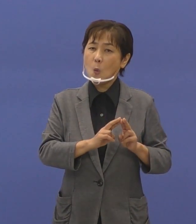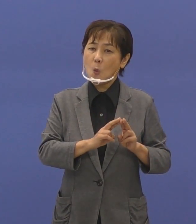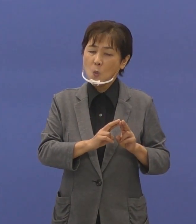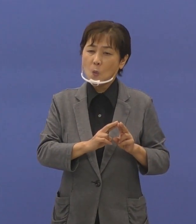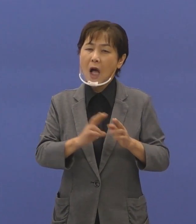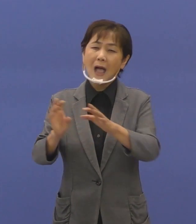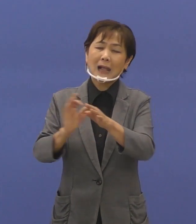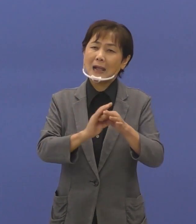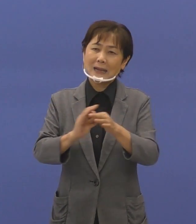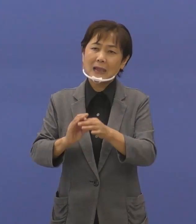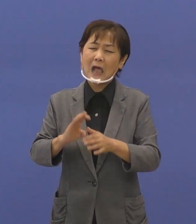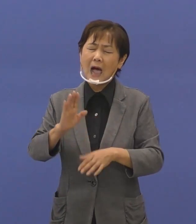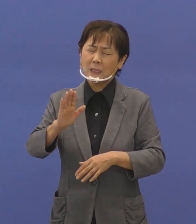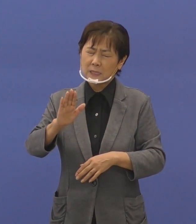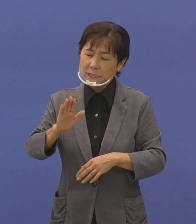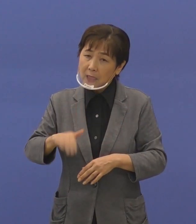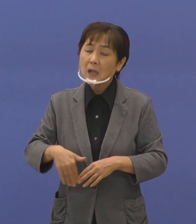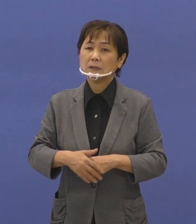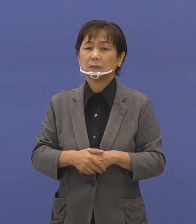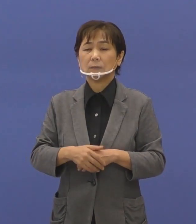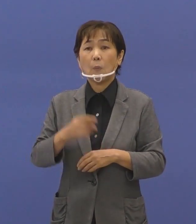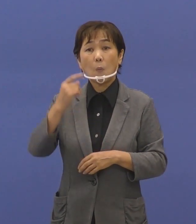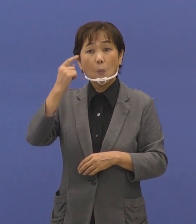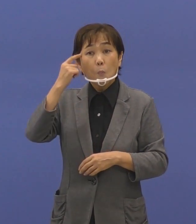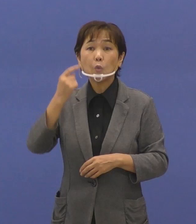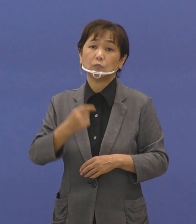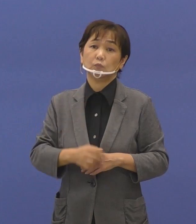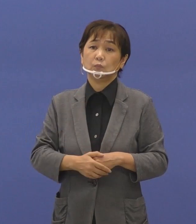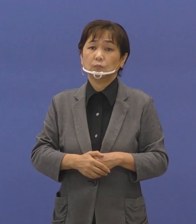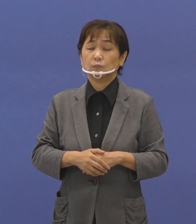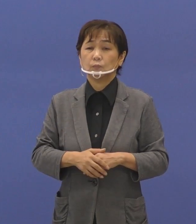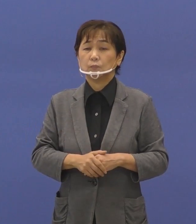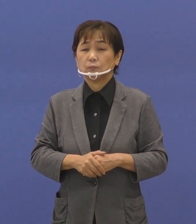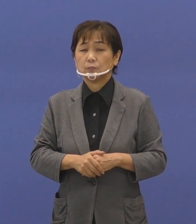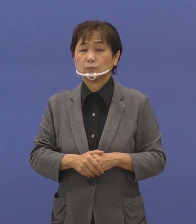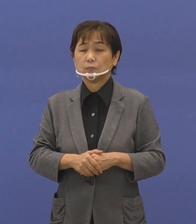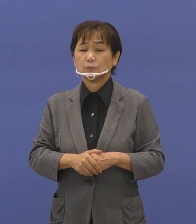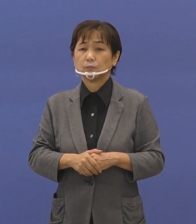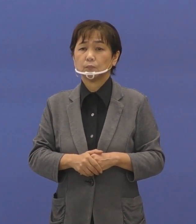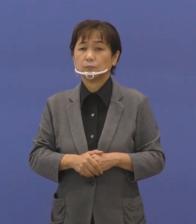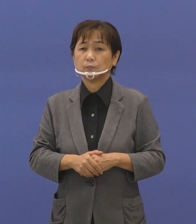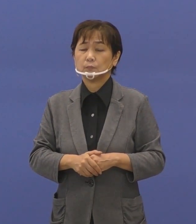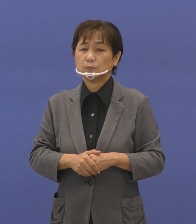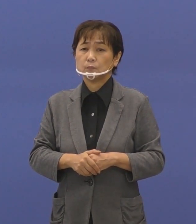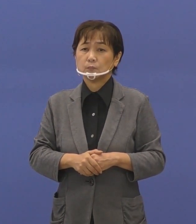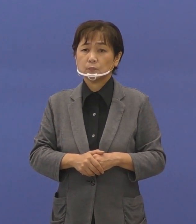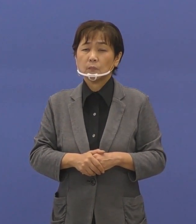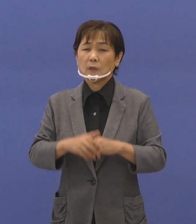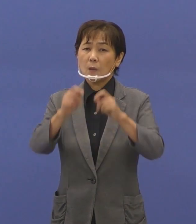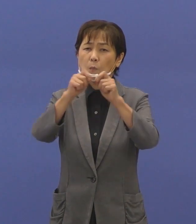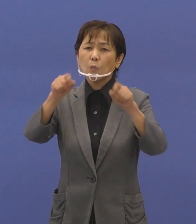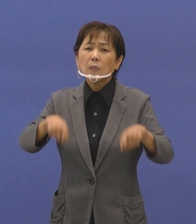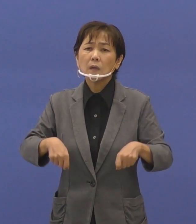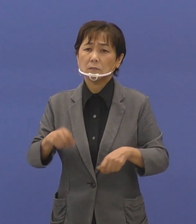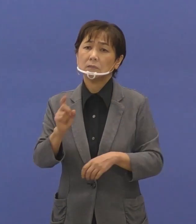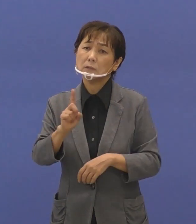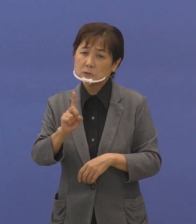関係があったということなんだと思います。したがって問題なのは、